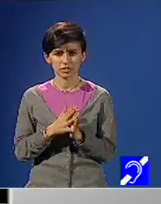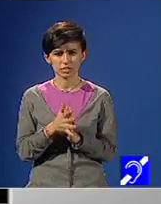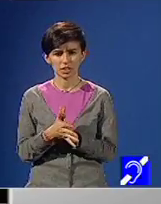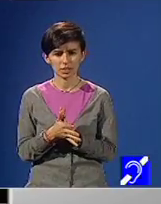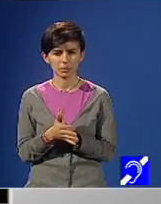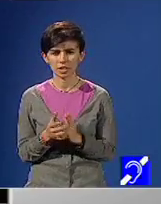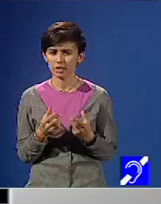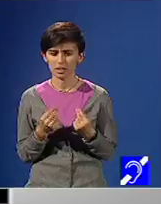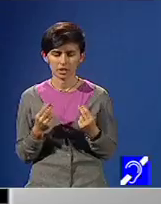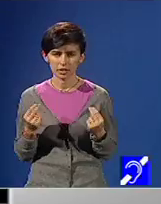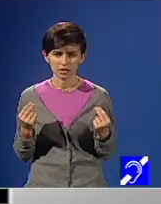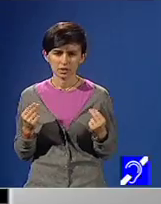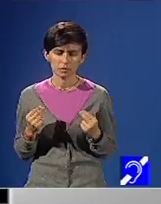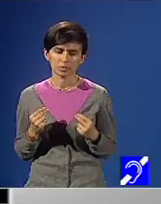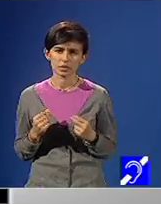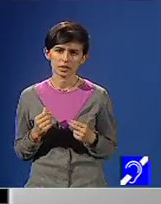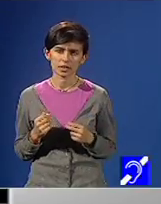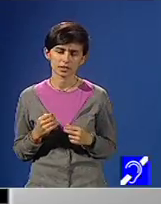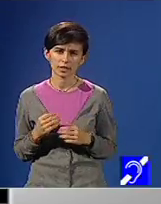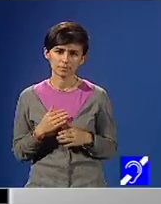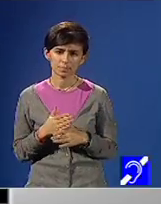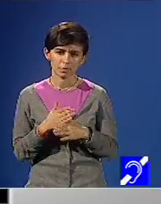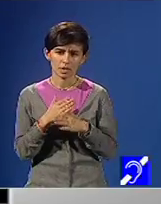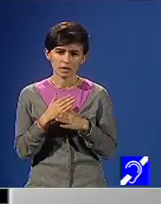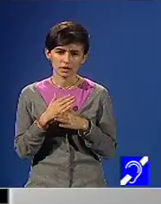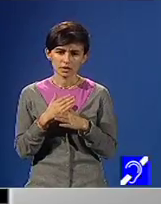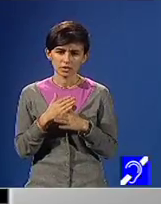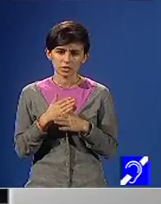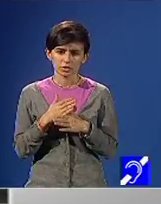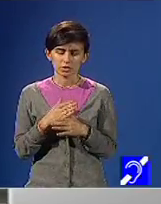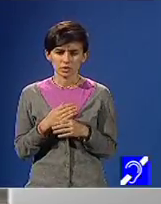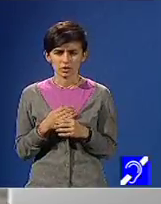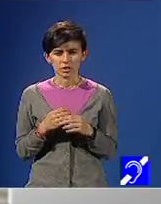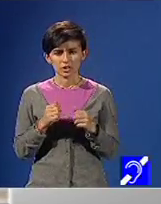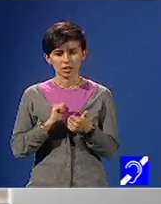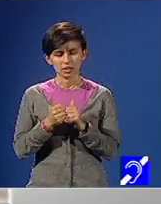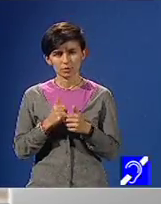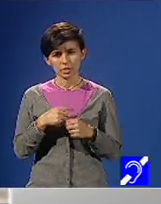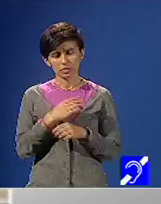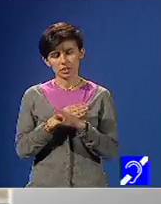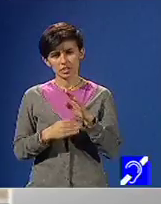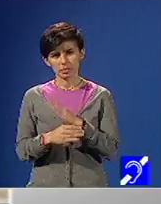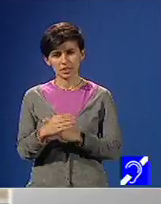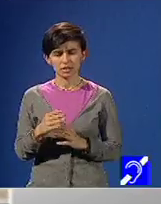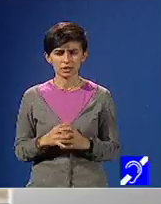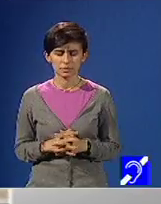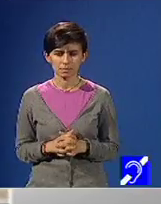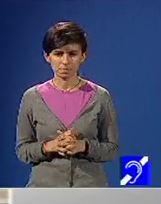de mult ca să ridice ștacheta atât de sus în ceea ce privește sportul dizabilității. Exact. Și